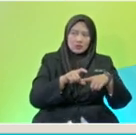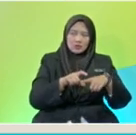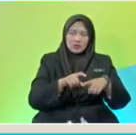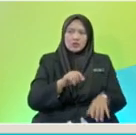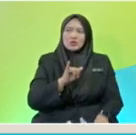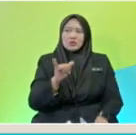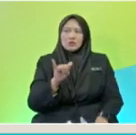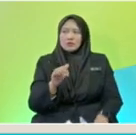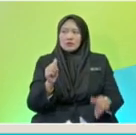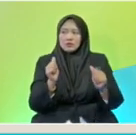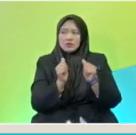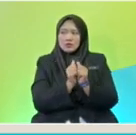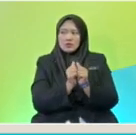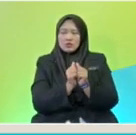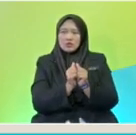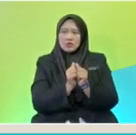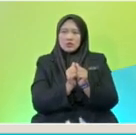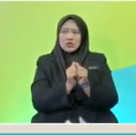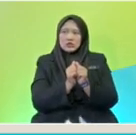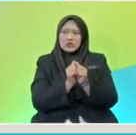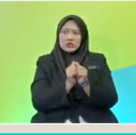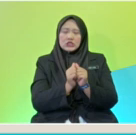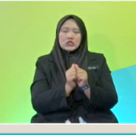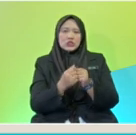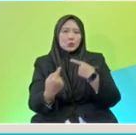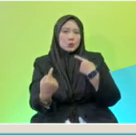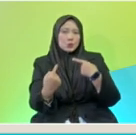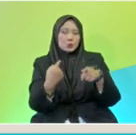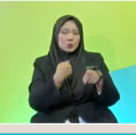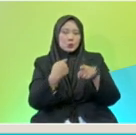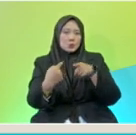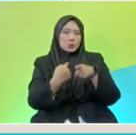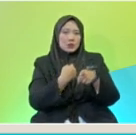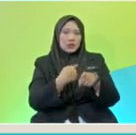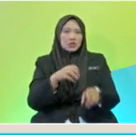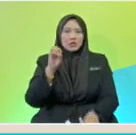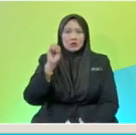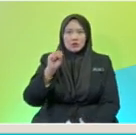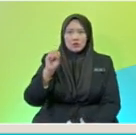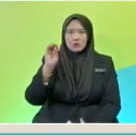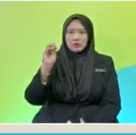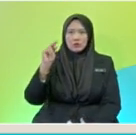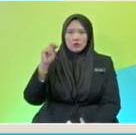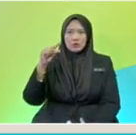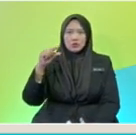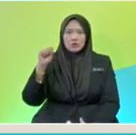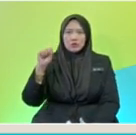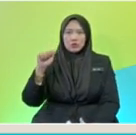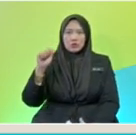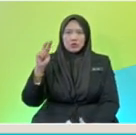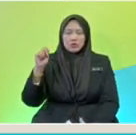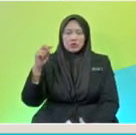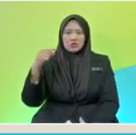cerita dalam slide itu Oke kita ada berapa kita ada 18 18 batang panen